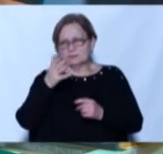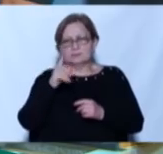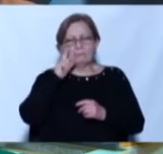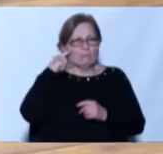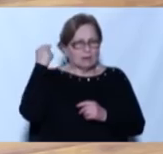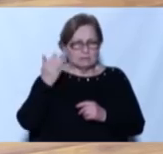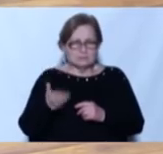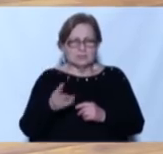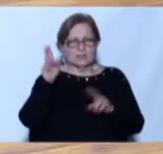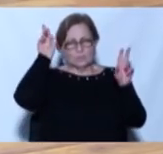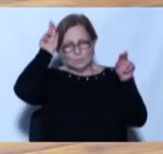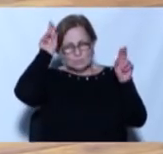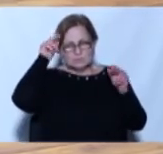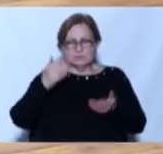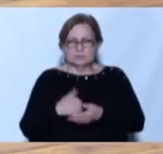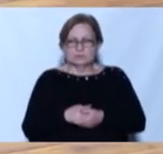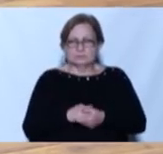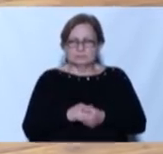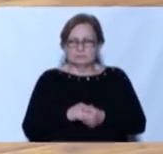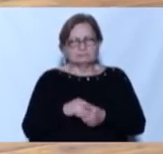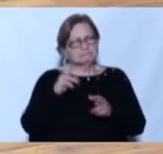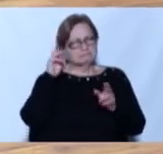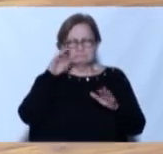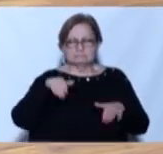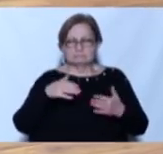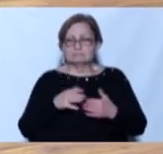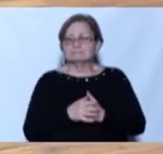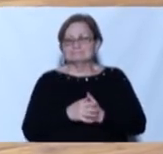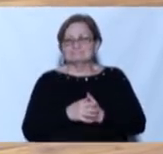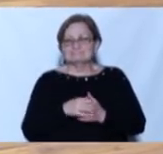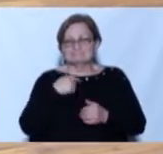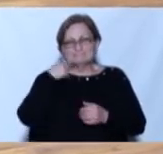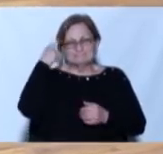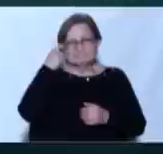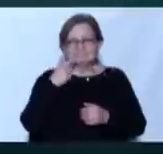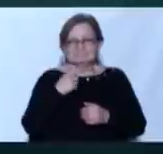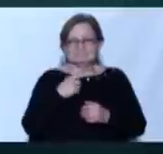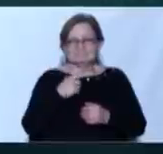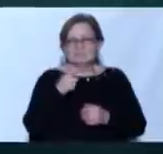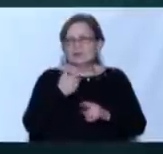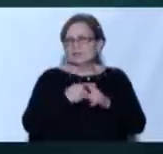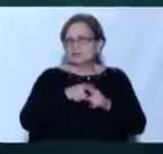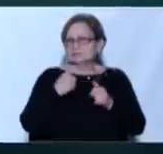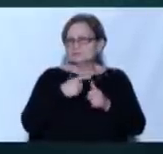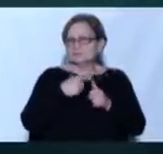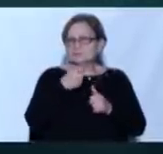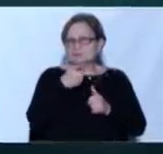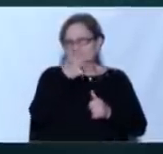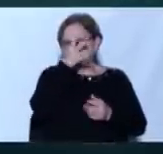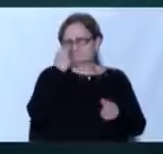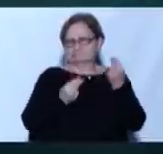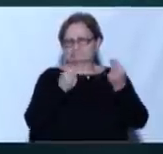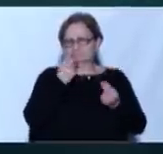მელა, კურდღელი, ნუ კურდღელი არ არის, მე მგონი რამდენად ფახსოს გადავაჭარბე, მაგრამ აი ესეთი დოიტყვიან არასერიოზული პერსონაჟები შემოყავს